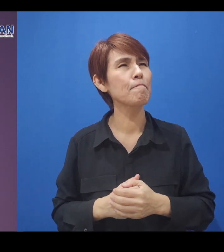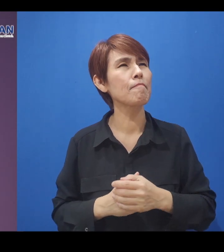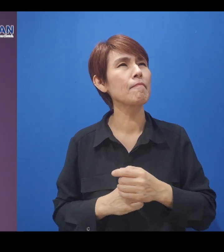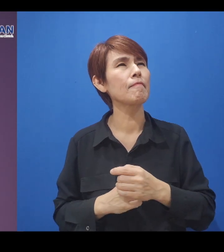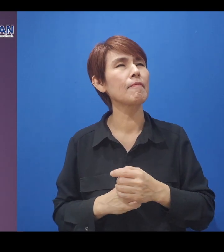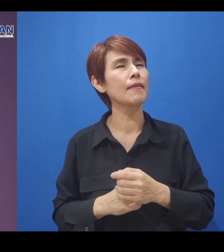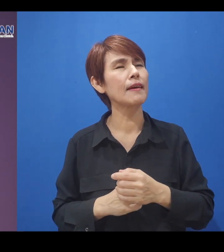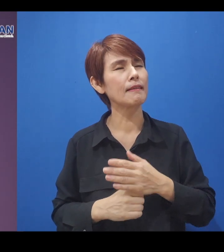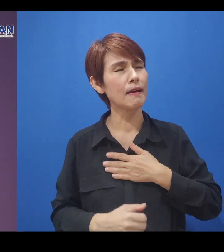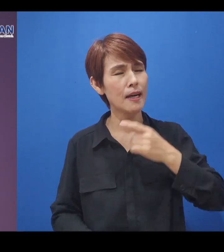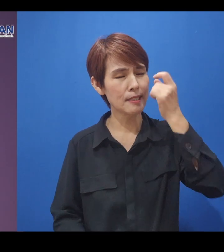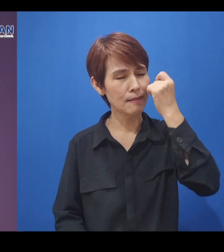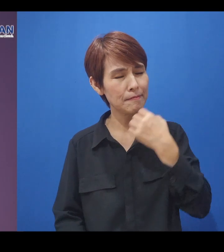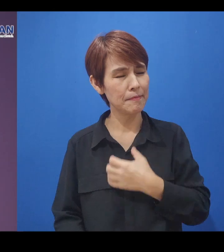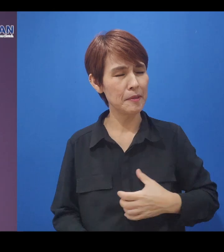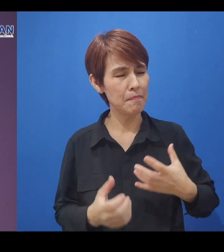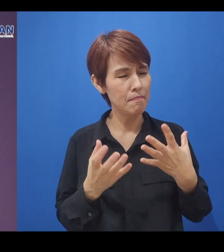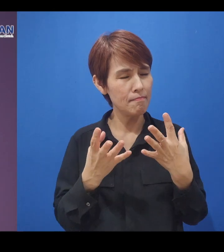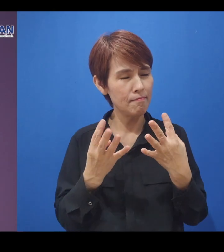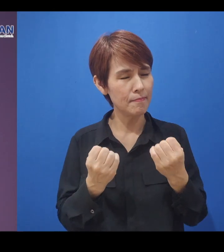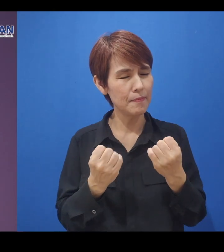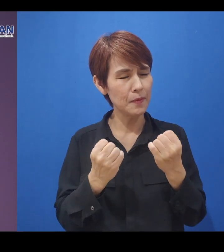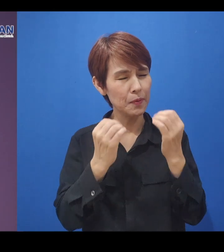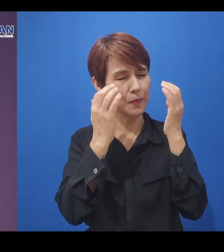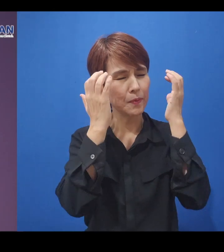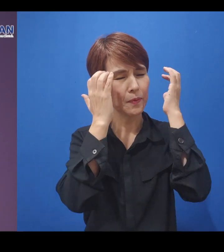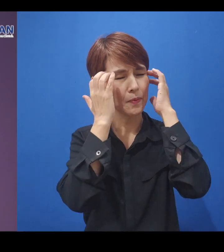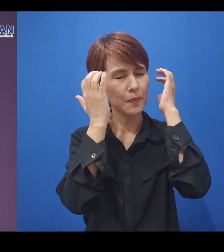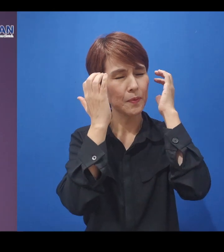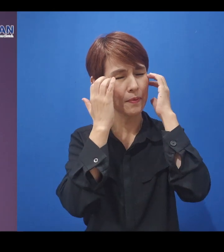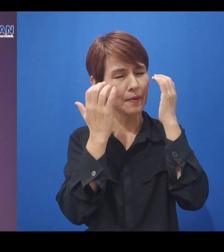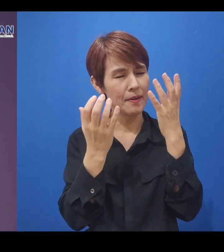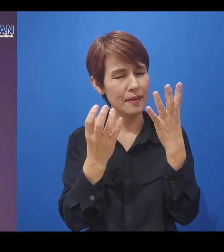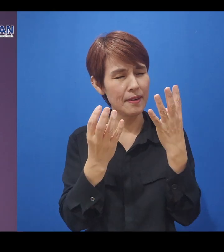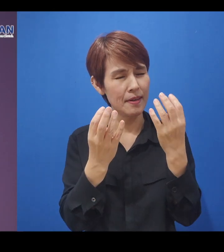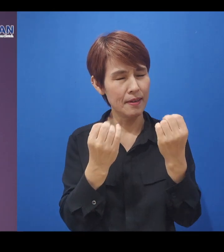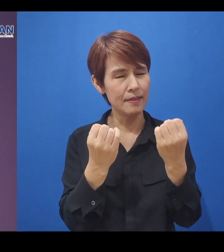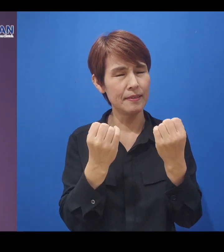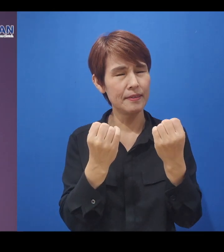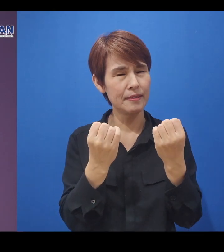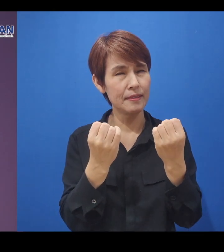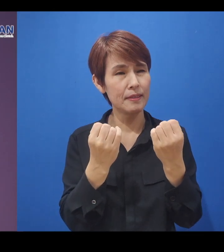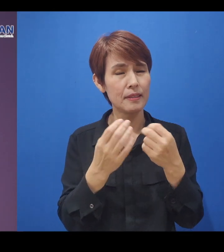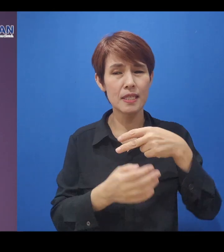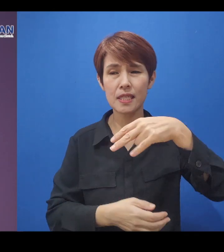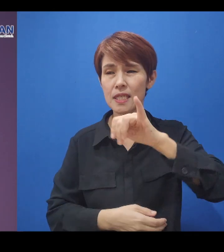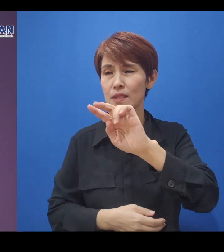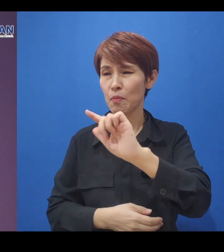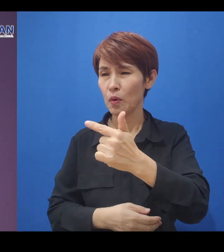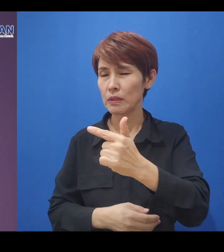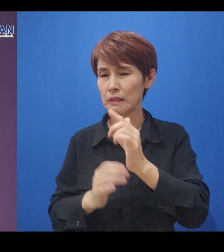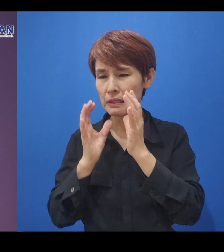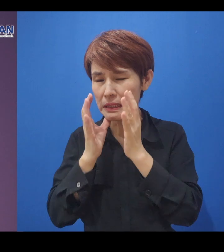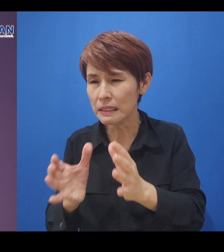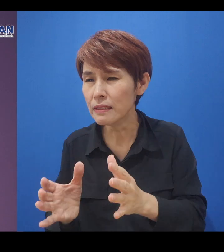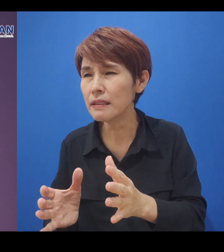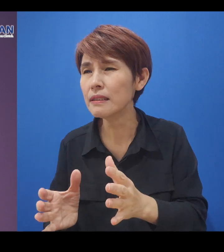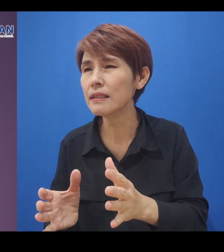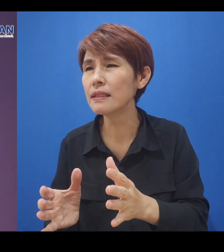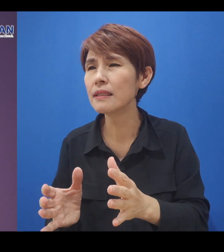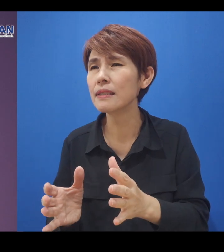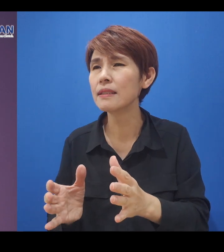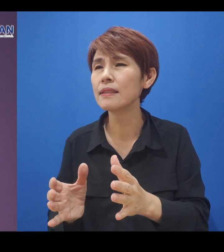슬픔이 많고 이 고통이 많고 시몬이라고 하는 사람한테 속아서 마음 다 빼앗겨버린